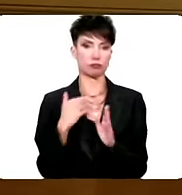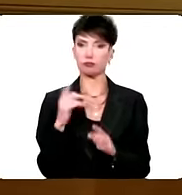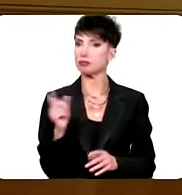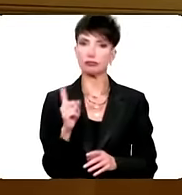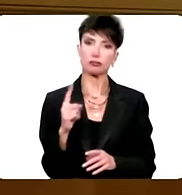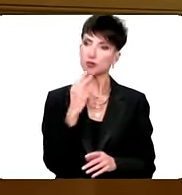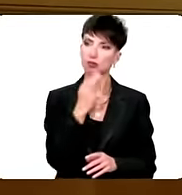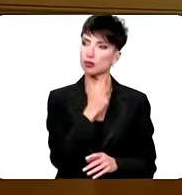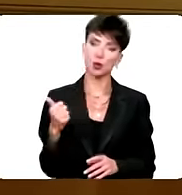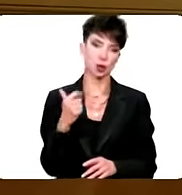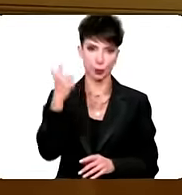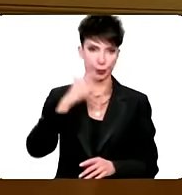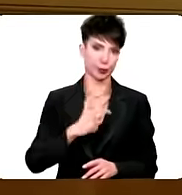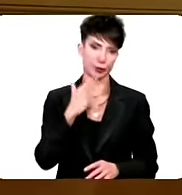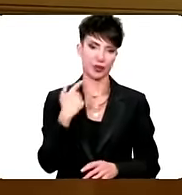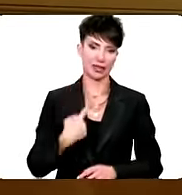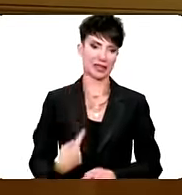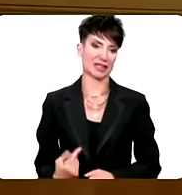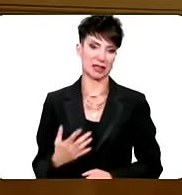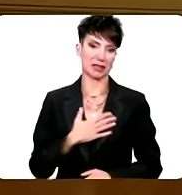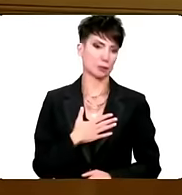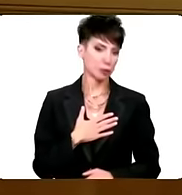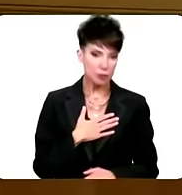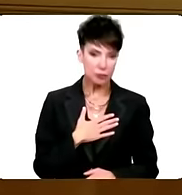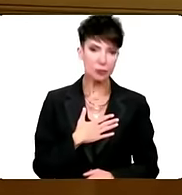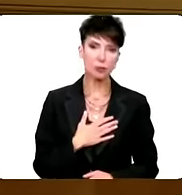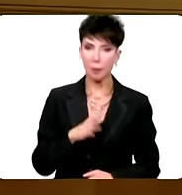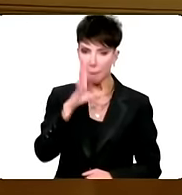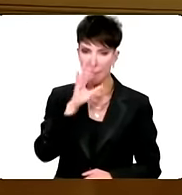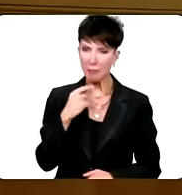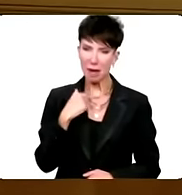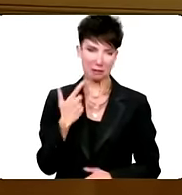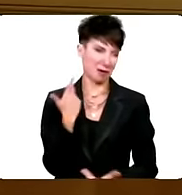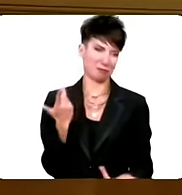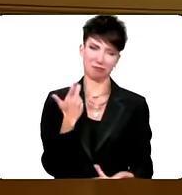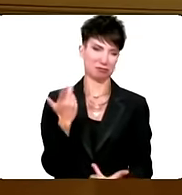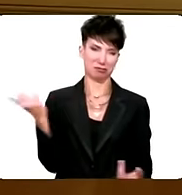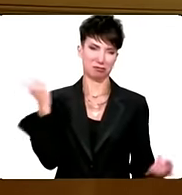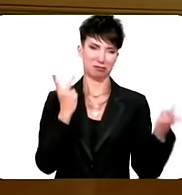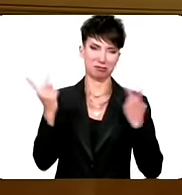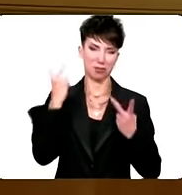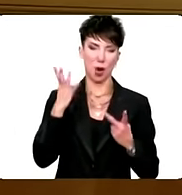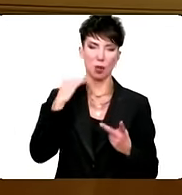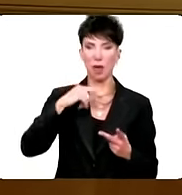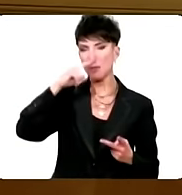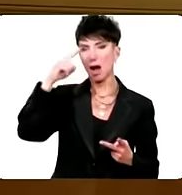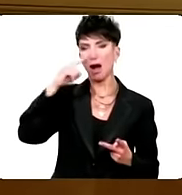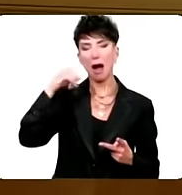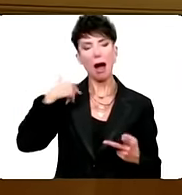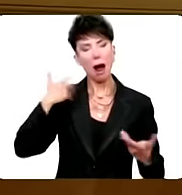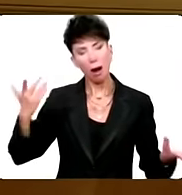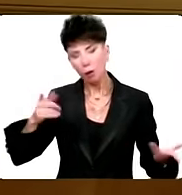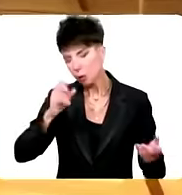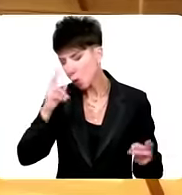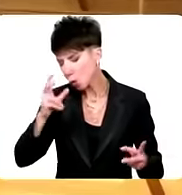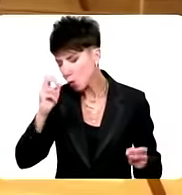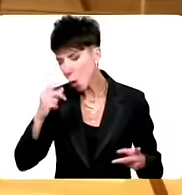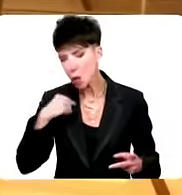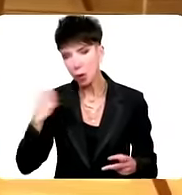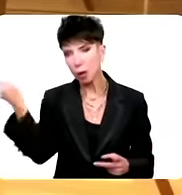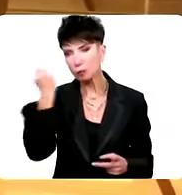συμπεριφορά. Γιατί δεν νομίζω πραγματικά ότι μπορεί εύκολα να με κατηγορήσει κάποιος. Αλλά πάλι θα ακούσω κάθε κριτική για